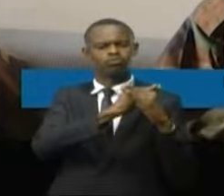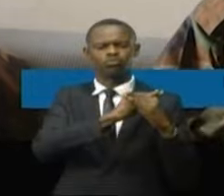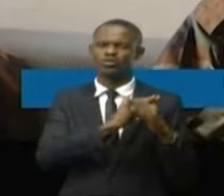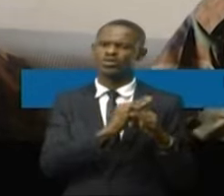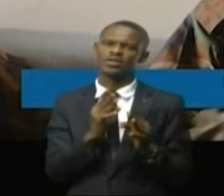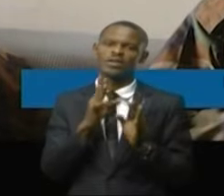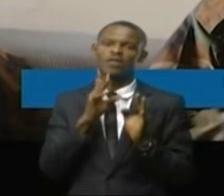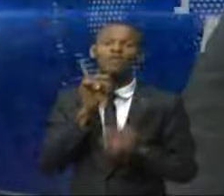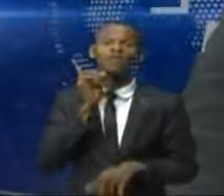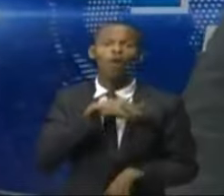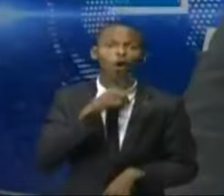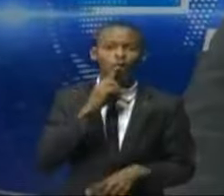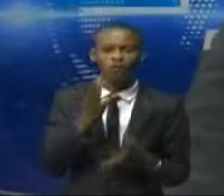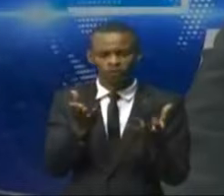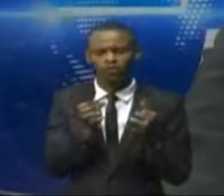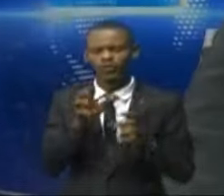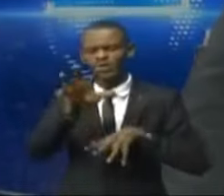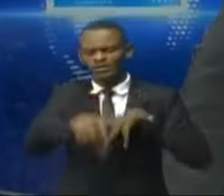cette guerre.